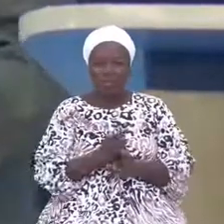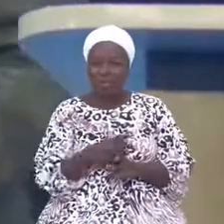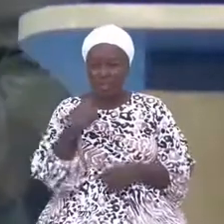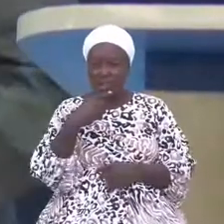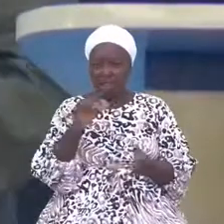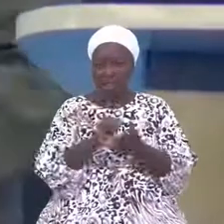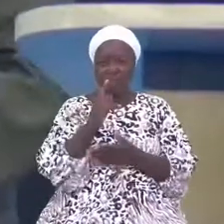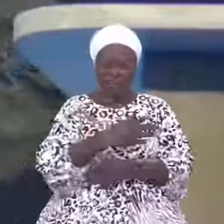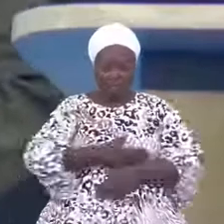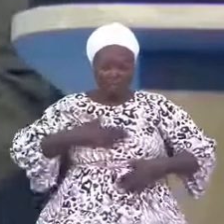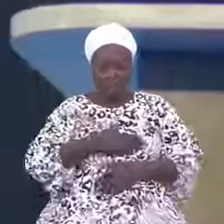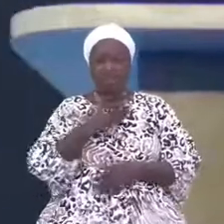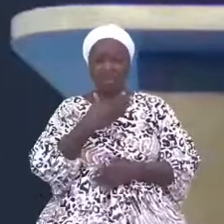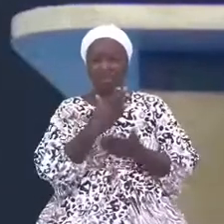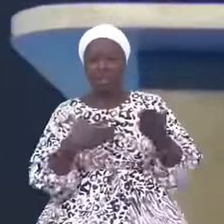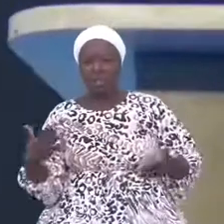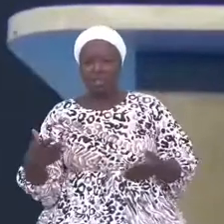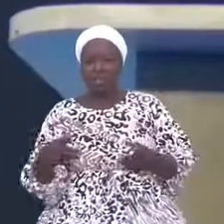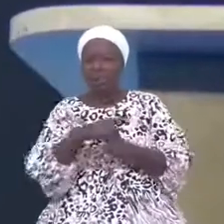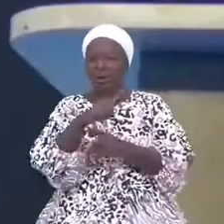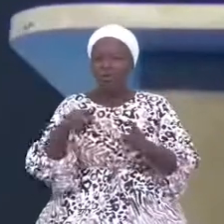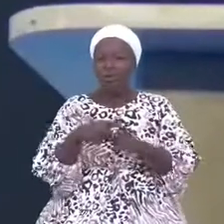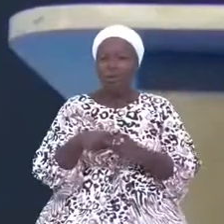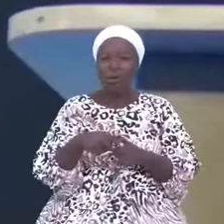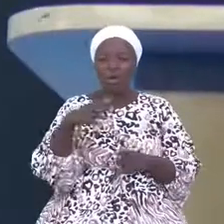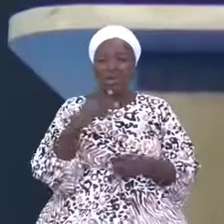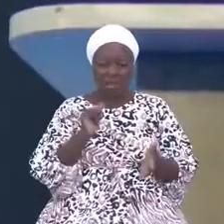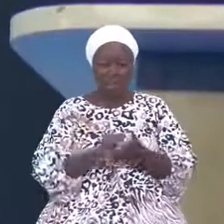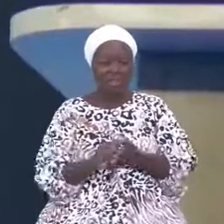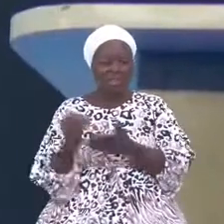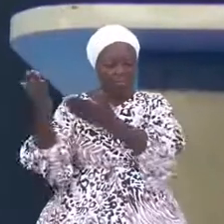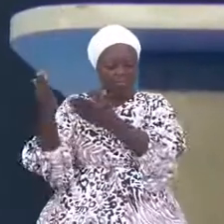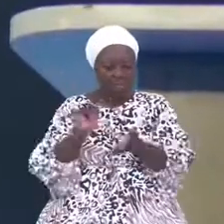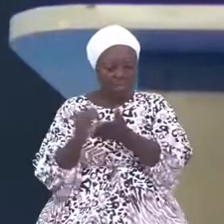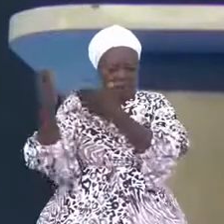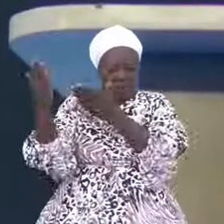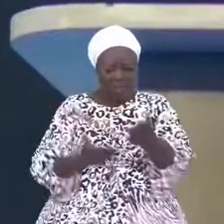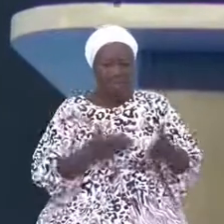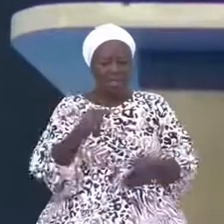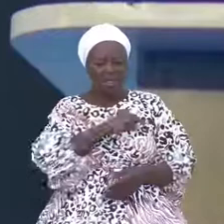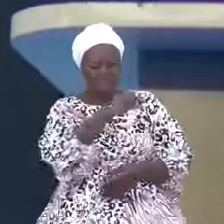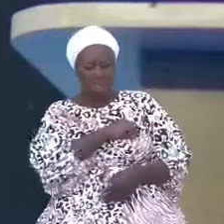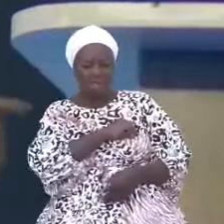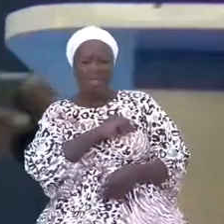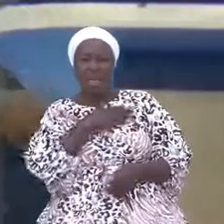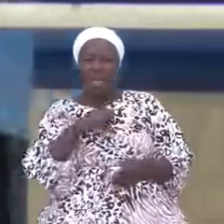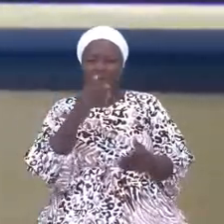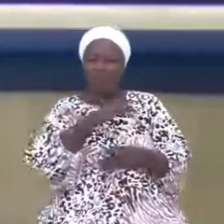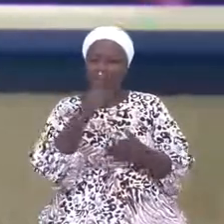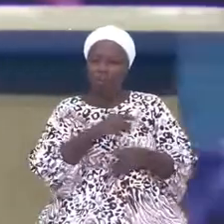Tu te gratifie, tu dis que tu jouis de quelque chose, mais tout ce que ça apporte, c'est la